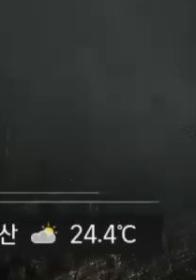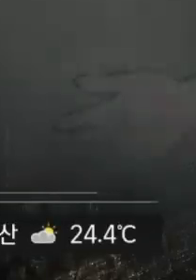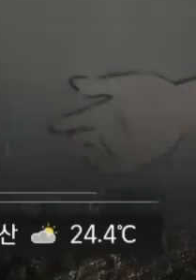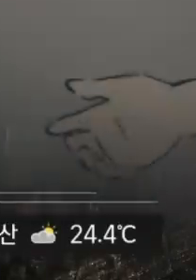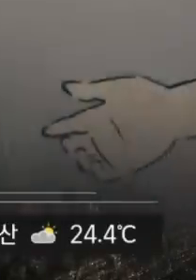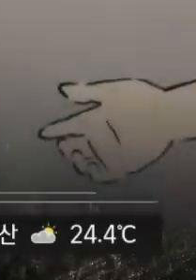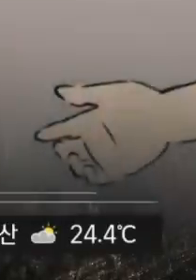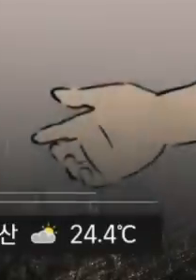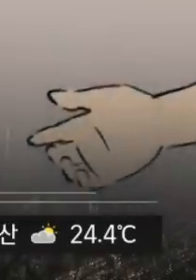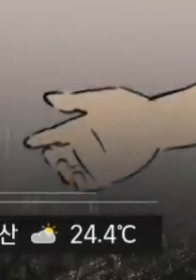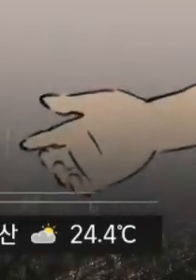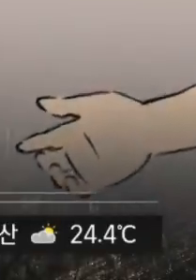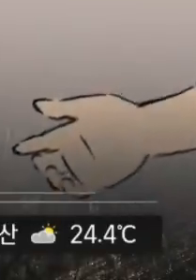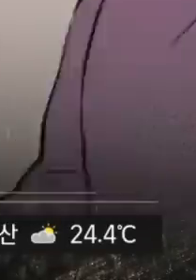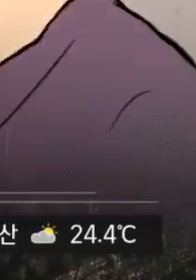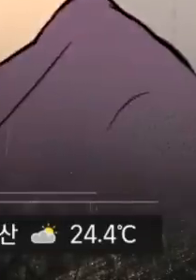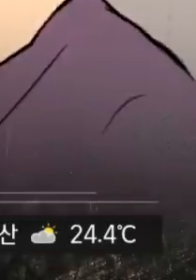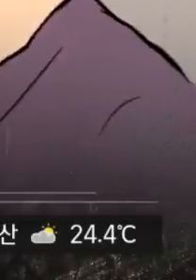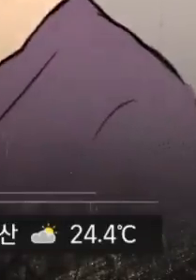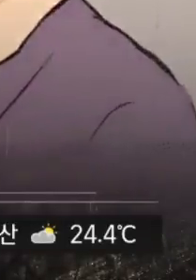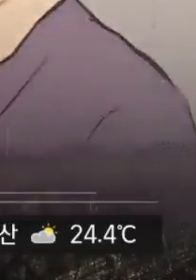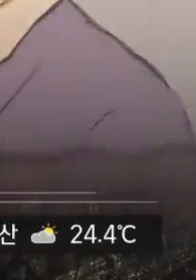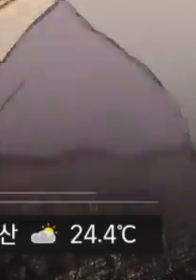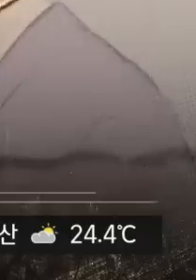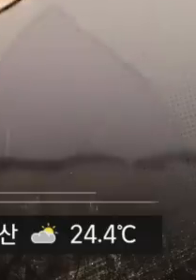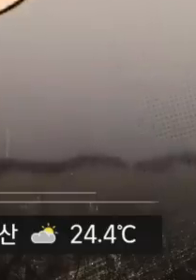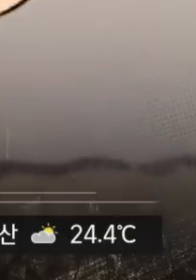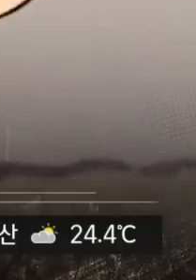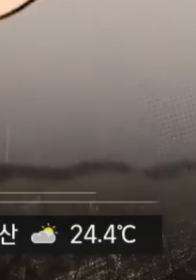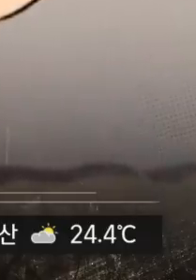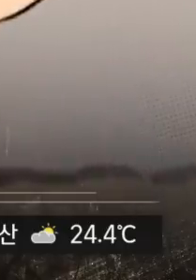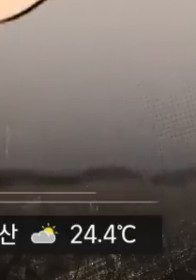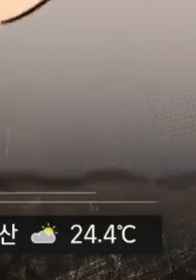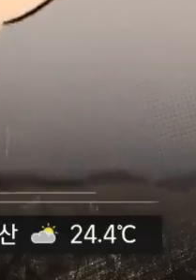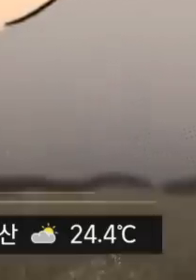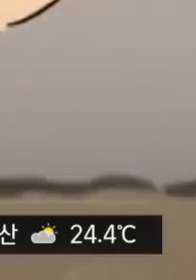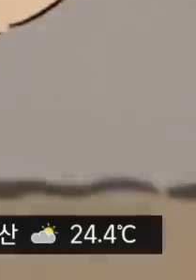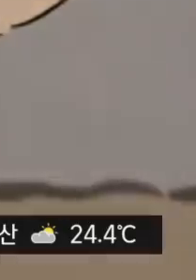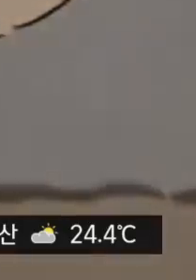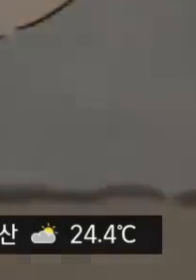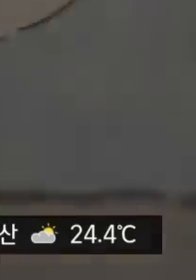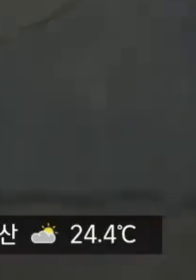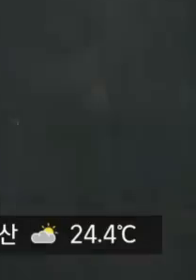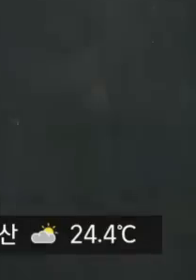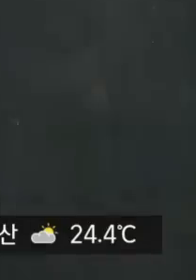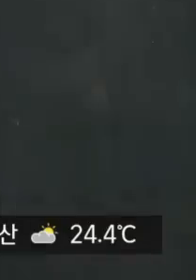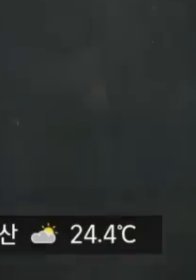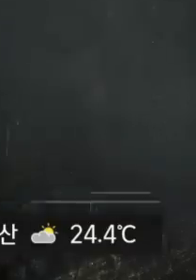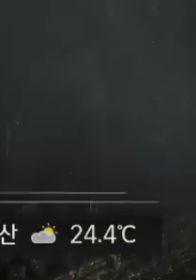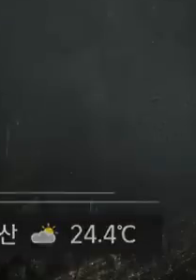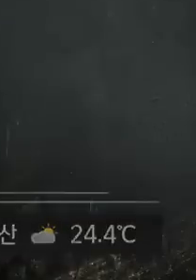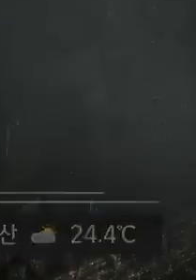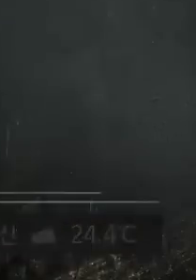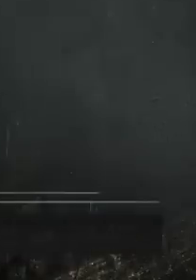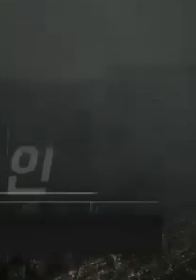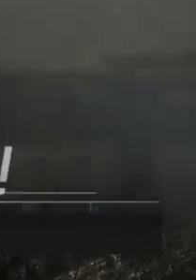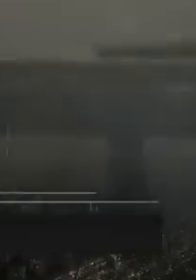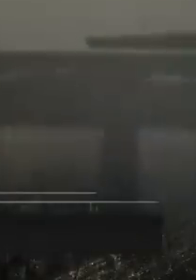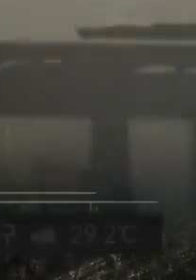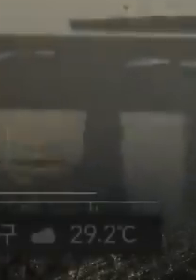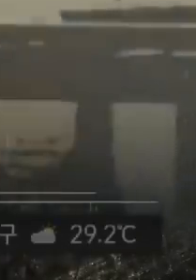30대 지체장애인이 자신을 도와주러 온 여성에게 강제 추행한 사실이 드러났습니다 남성은